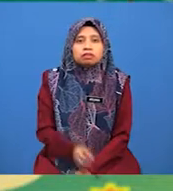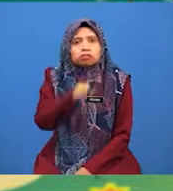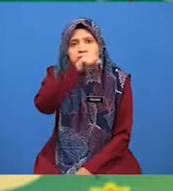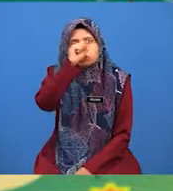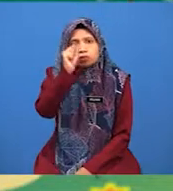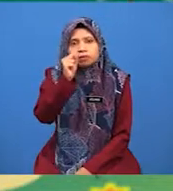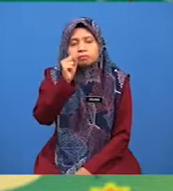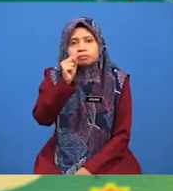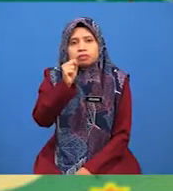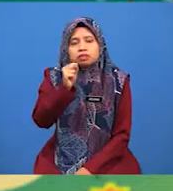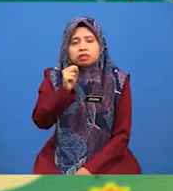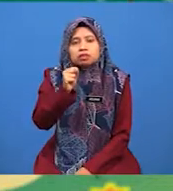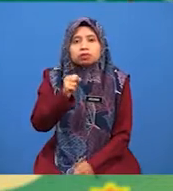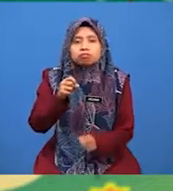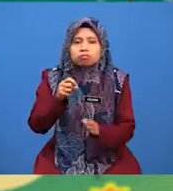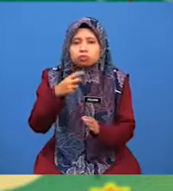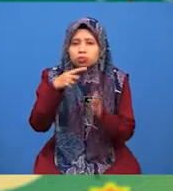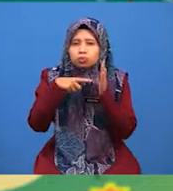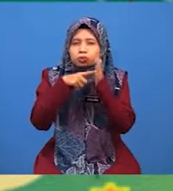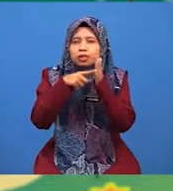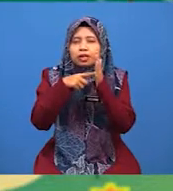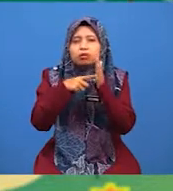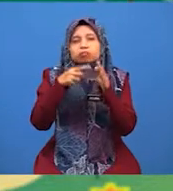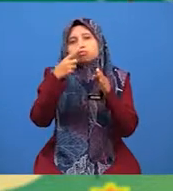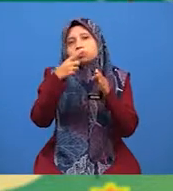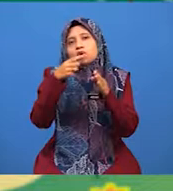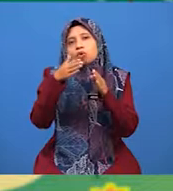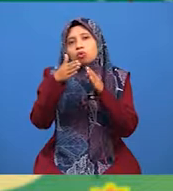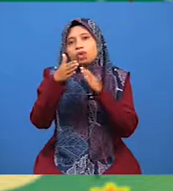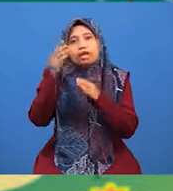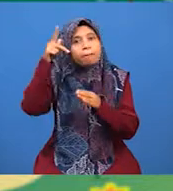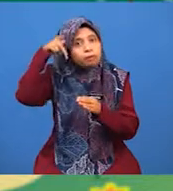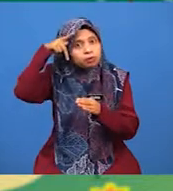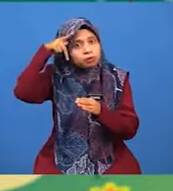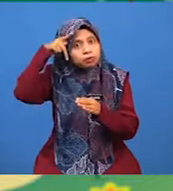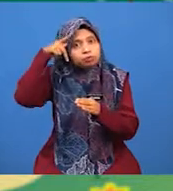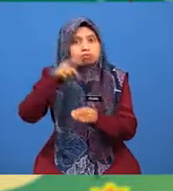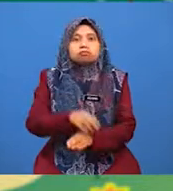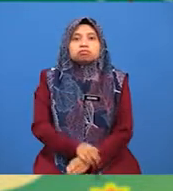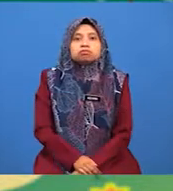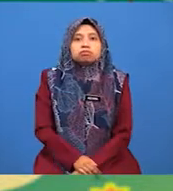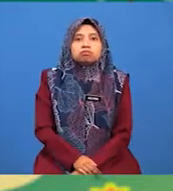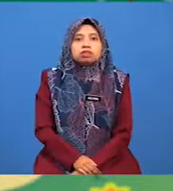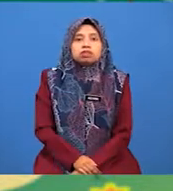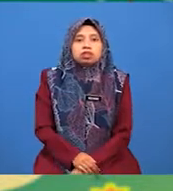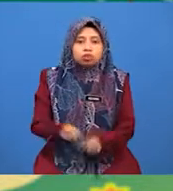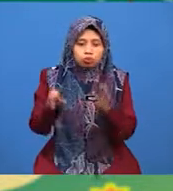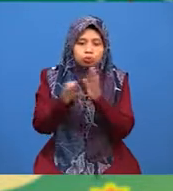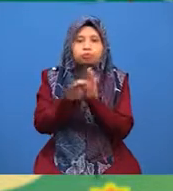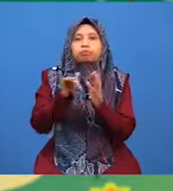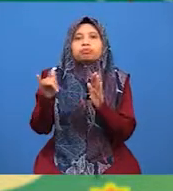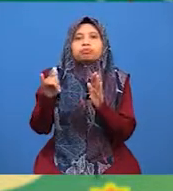Persoalan ini turut ditonjolkan oleh watak utama iaitu Parjo. Sebagai